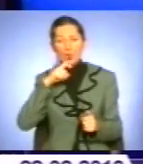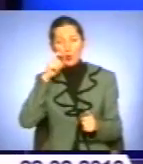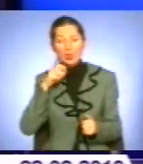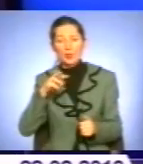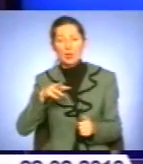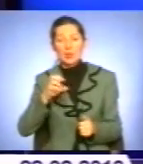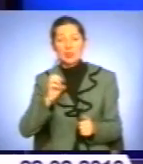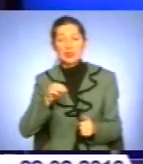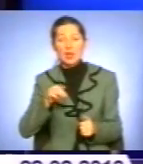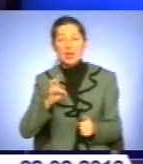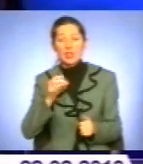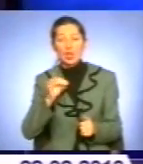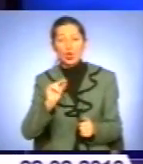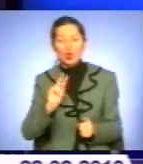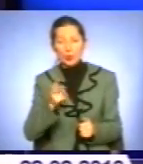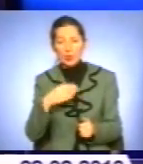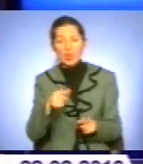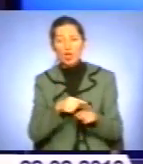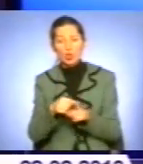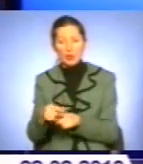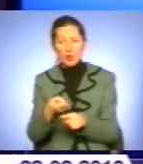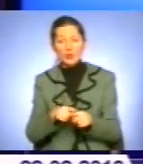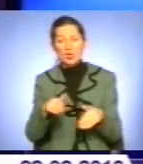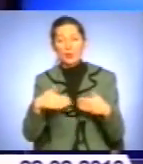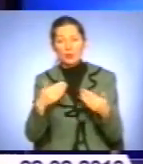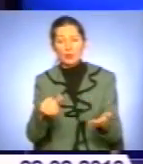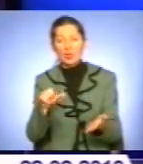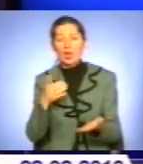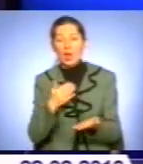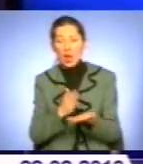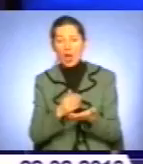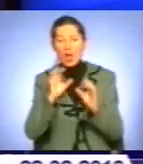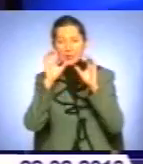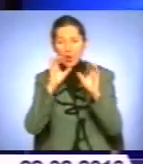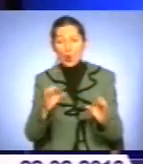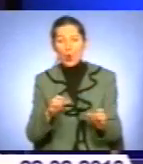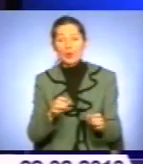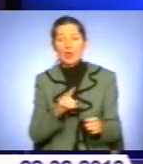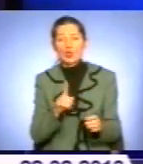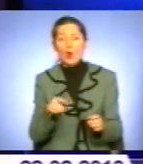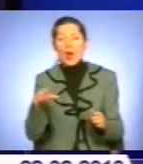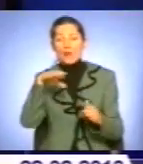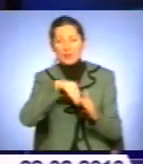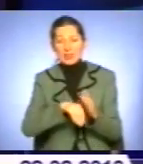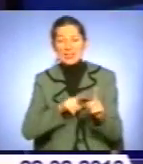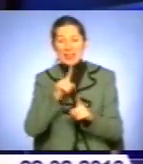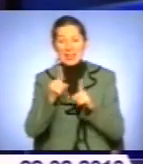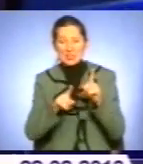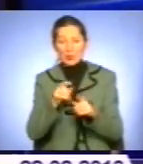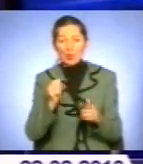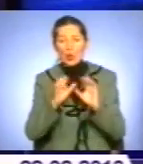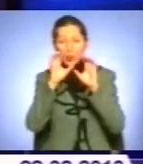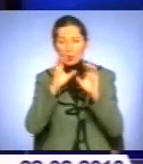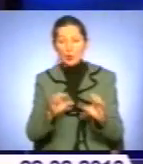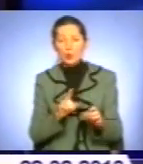Ставнійчук. За її словами, у цих пропозиціях представлений проект закону України про внесення змін до Конституції України щодо вдосконалення